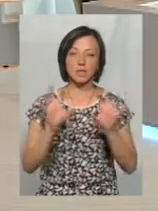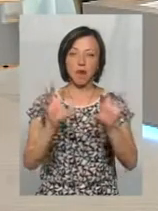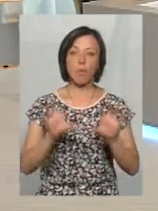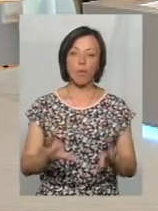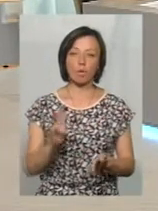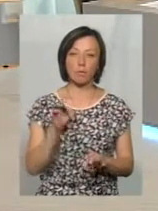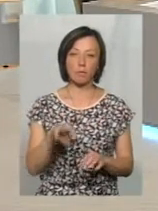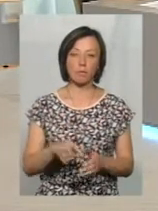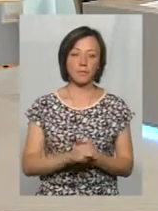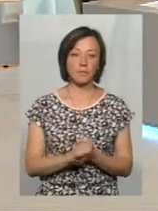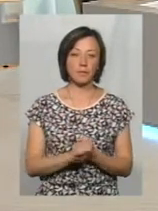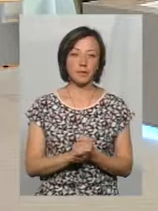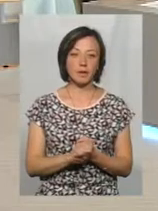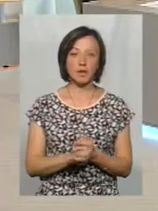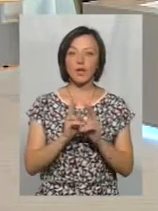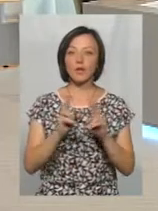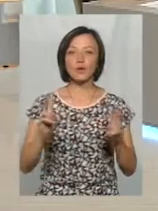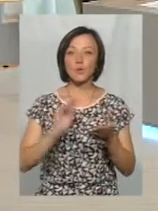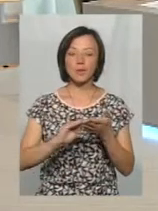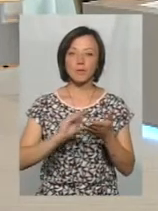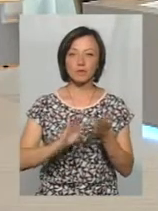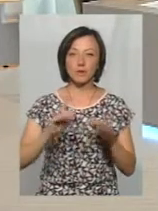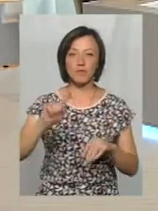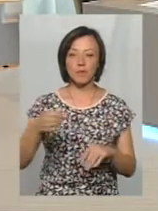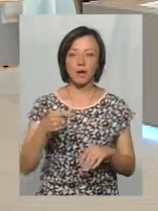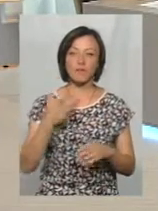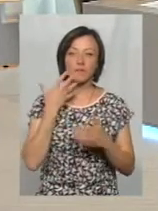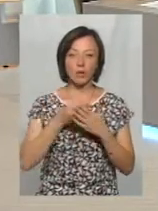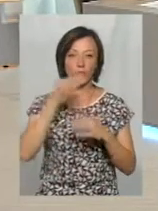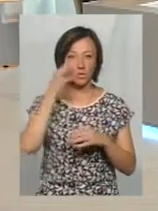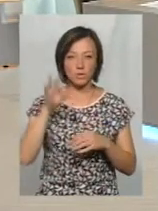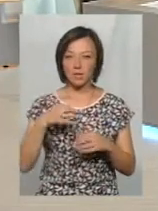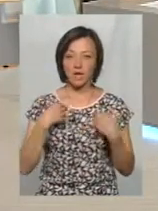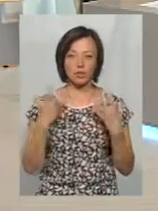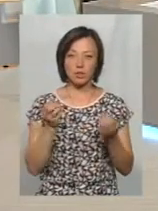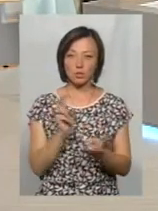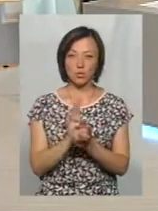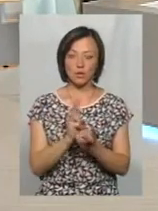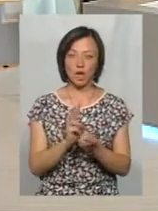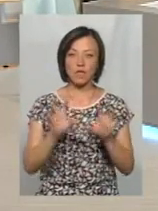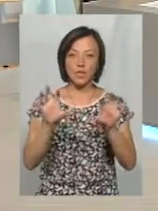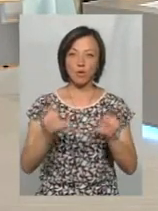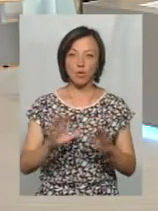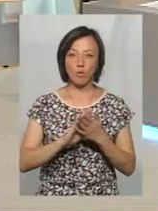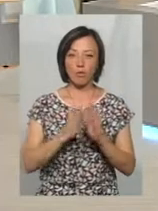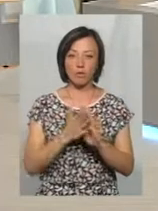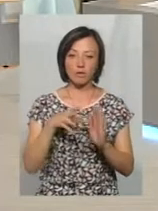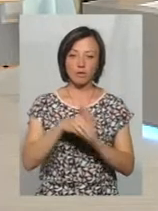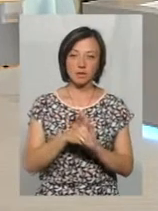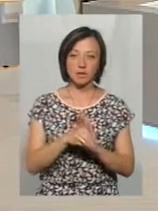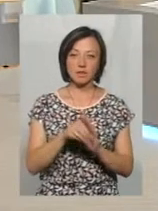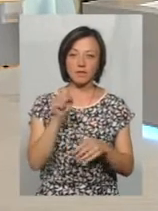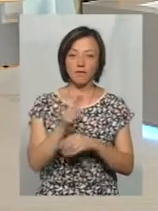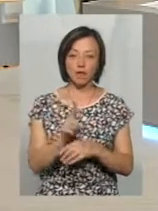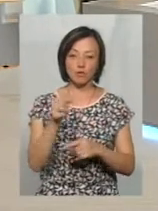Законом, так. Ніхто ж не пише, що будемо вимагати. Ну, в своїй практиці я ще дійсно не зустрічала статутів, положення, в яких містили